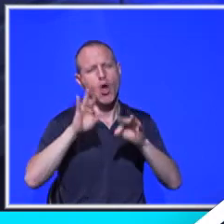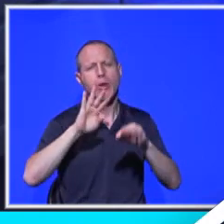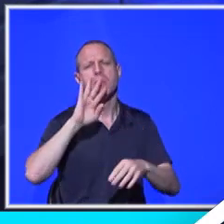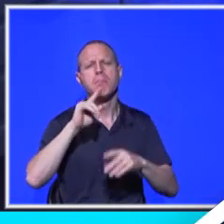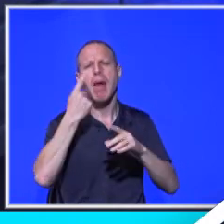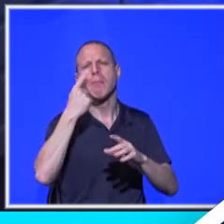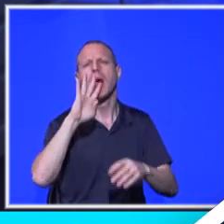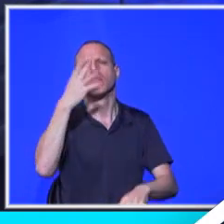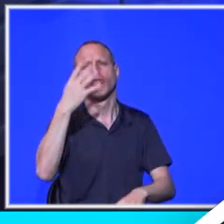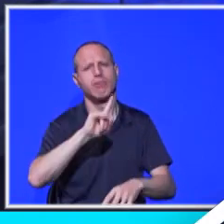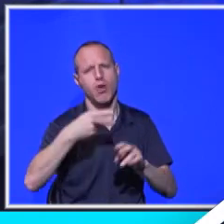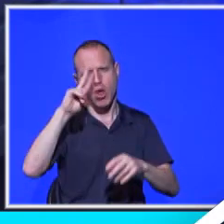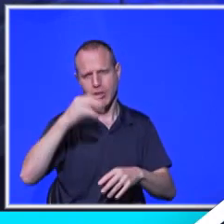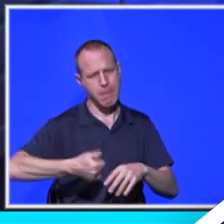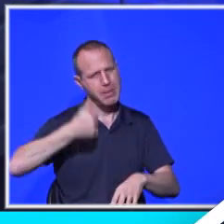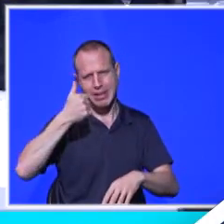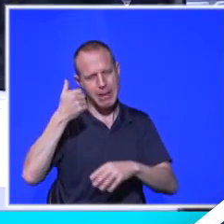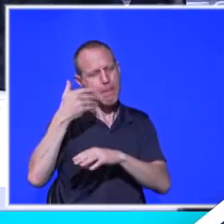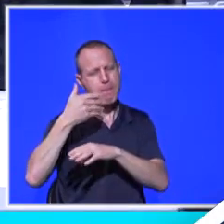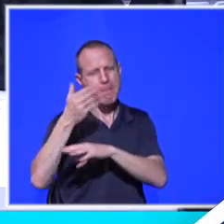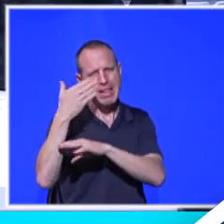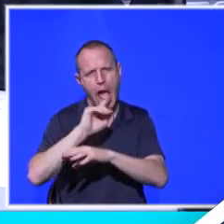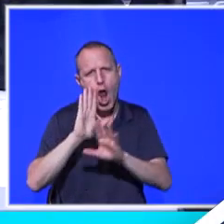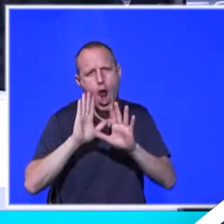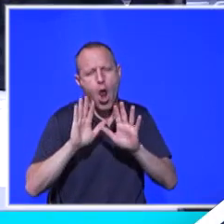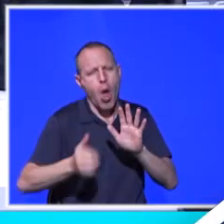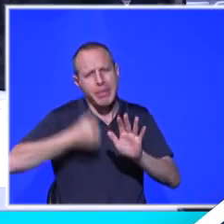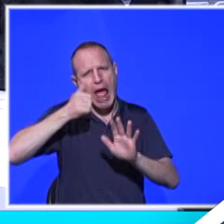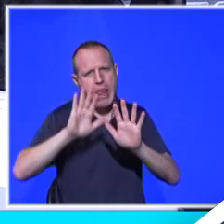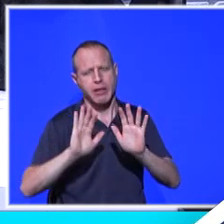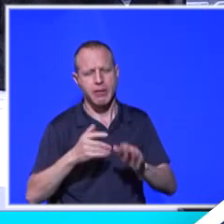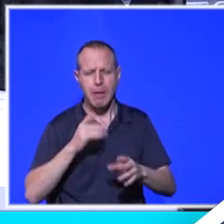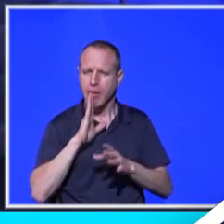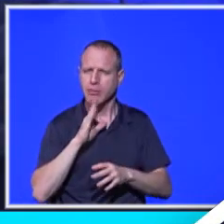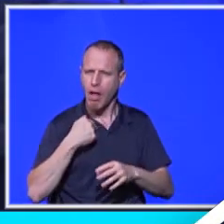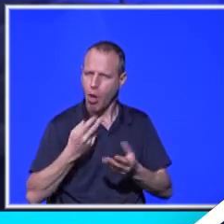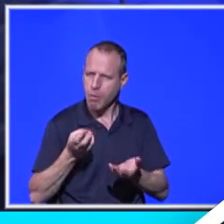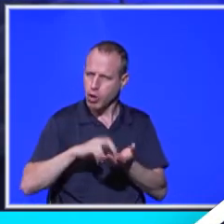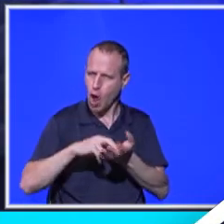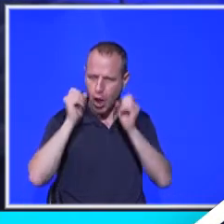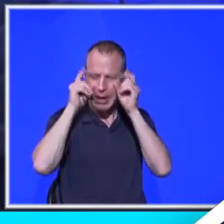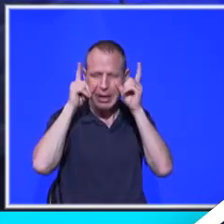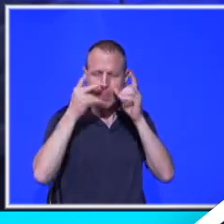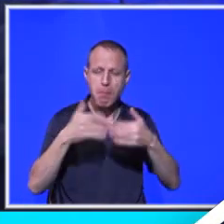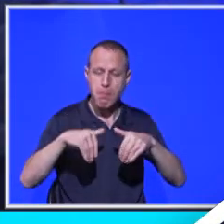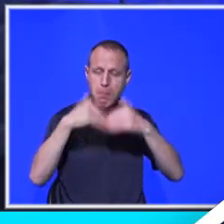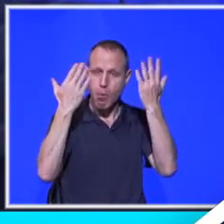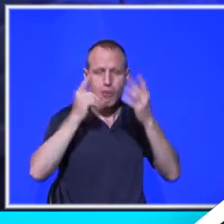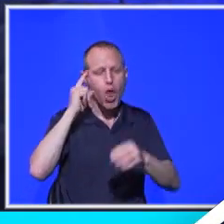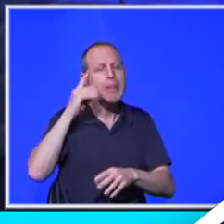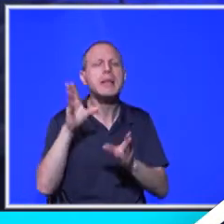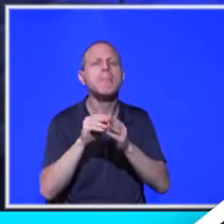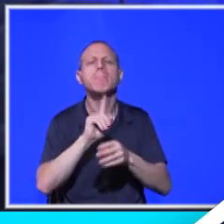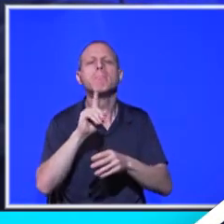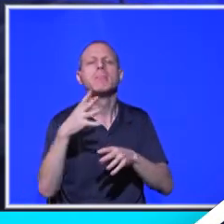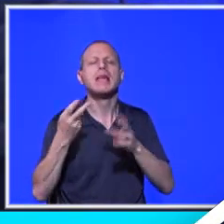אפשר, המדינה לא מתנהלת ככה. זה בעייתי מאוד, אנחנו מתעוררים בבוקר ולא יודעים אם הקמנו. זה לא יכול להיות. צריך